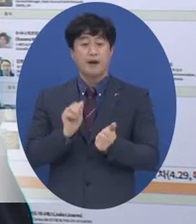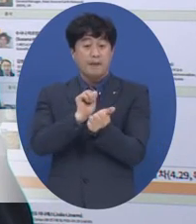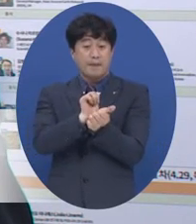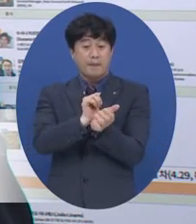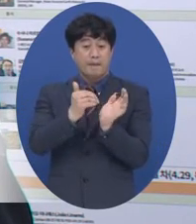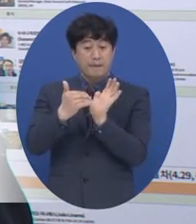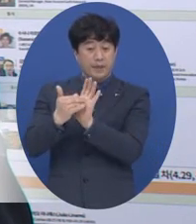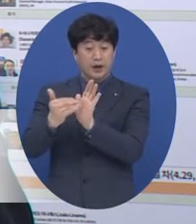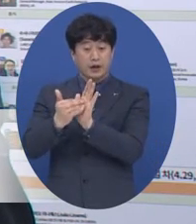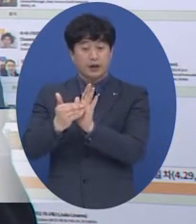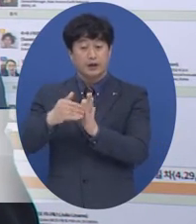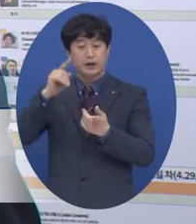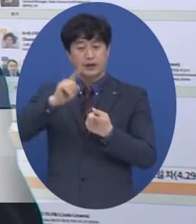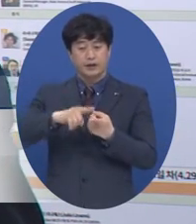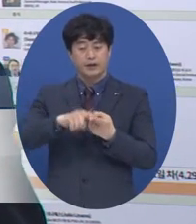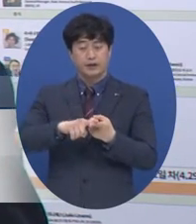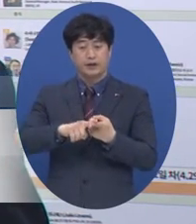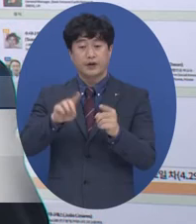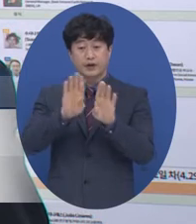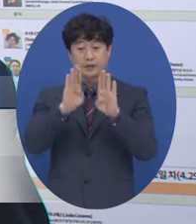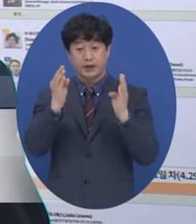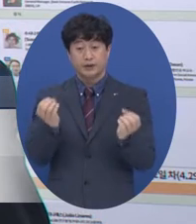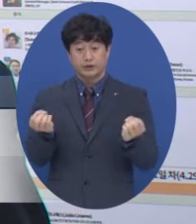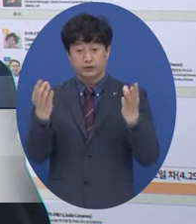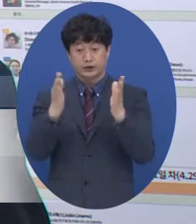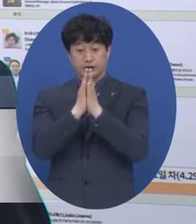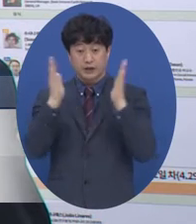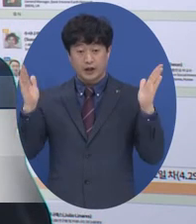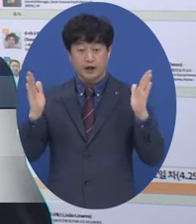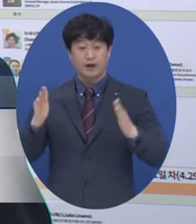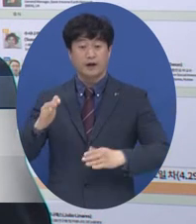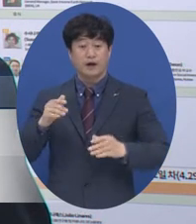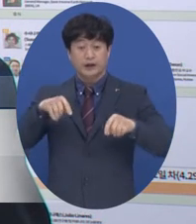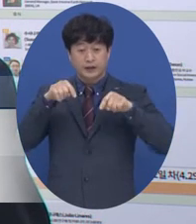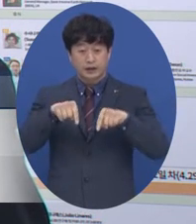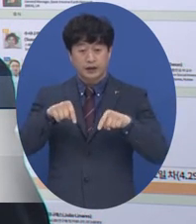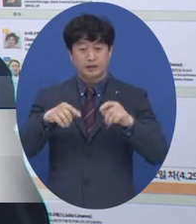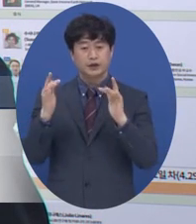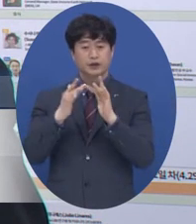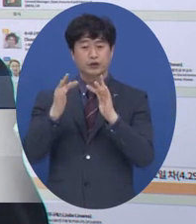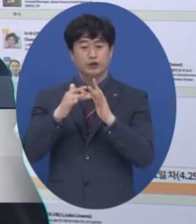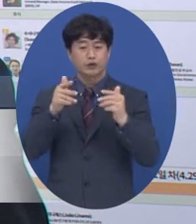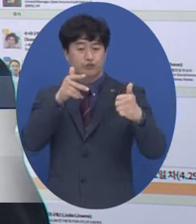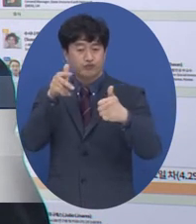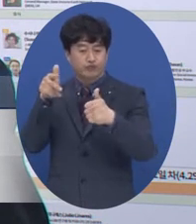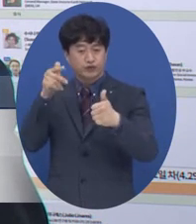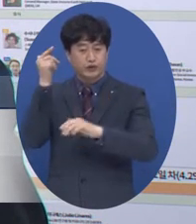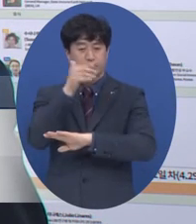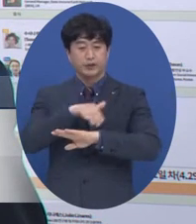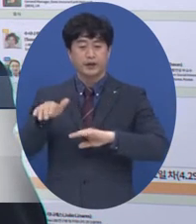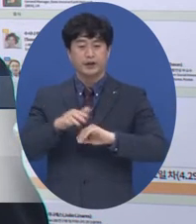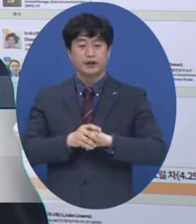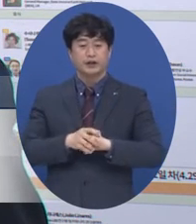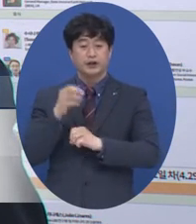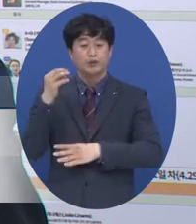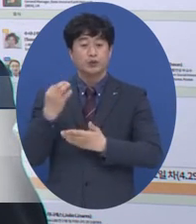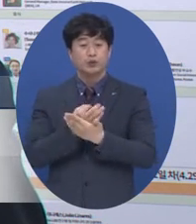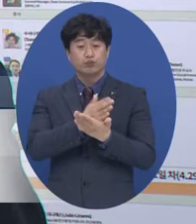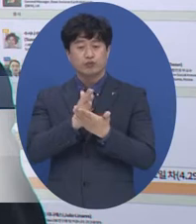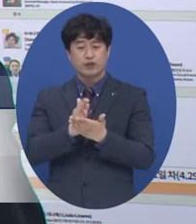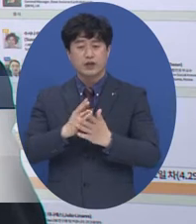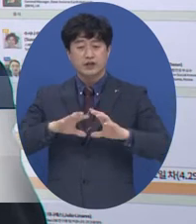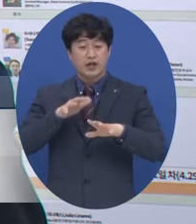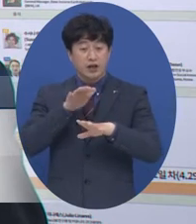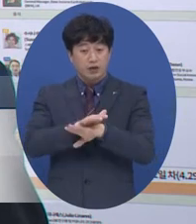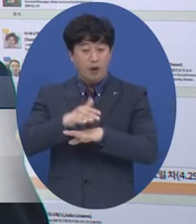점입니다. 방역 지침에 따라서 개막식을 개최하고 컨퍼런스는 온라인으로 생중계할 예정입니다. 기본소득